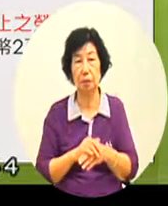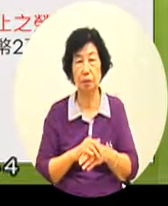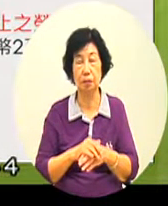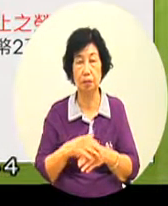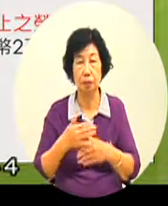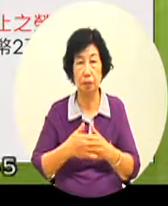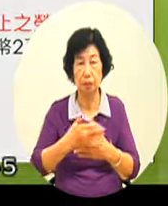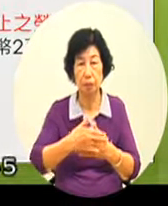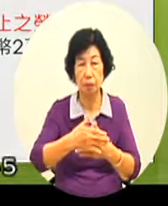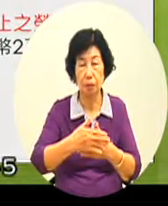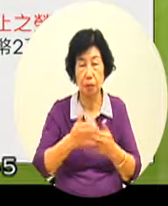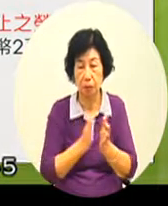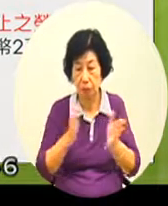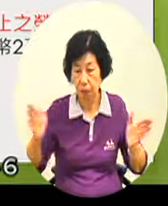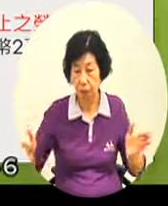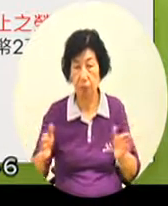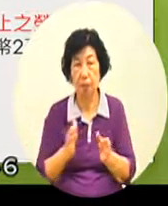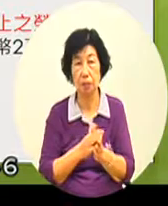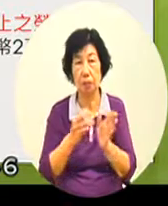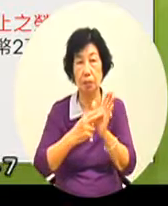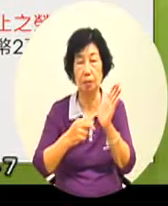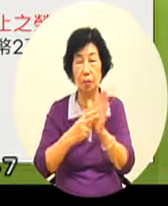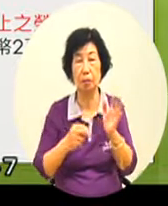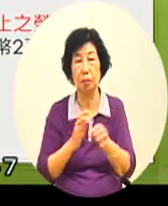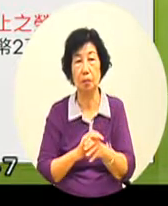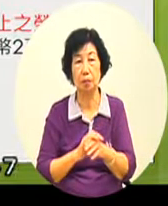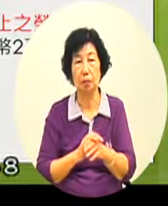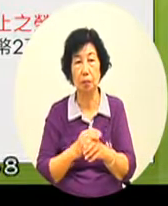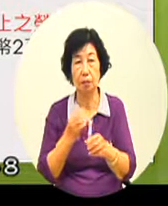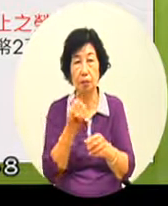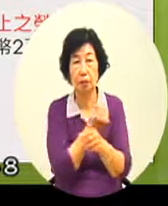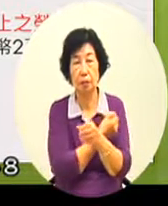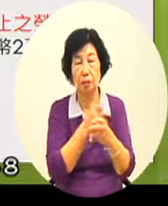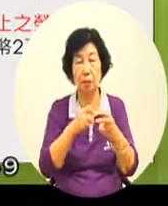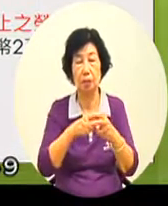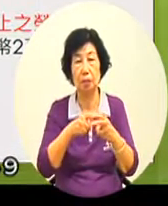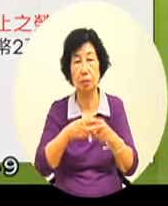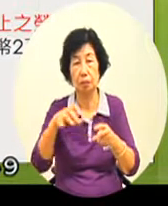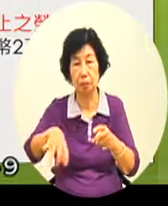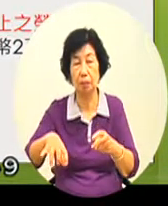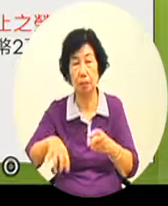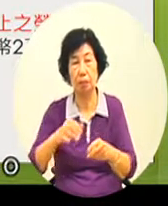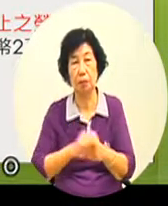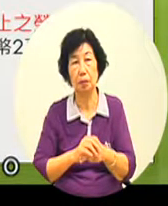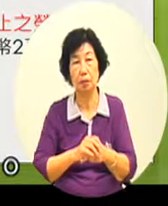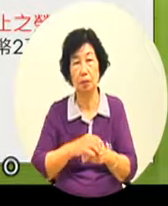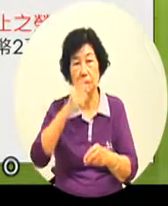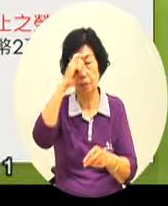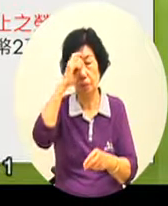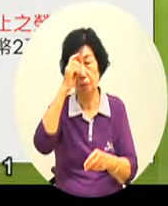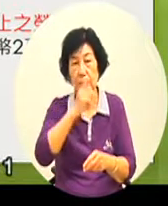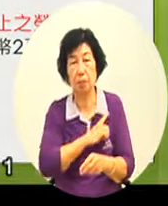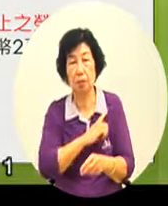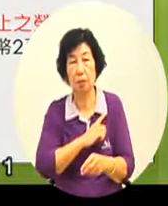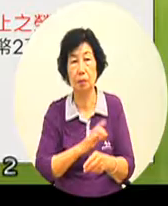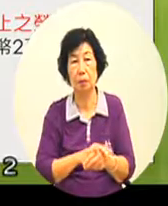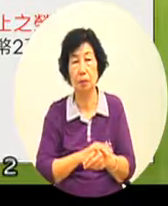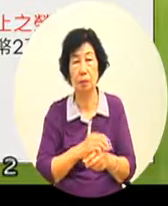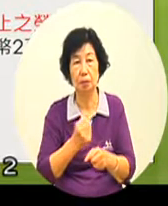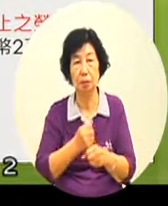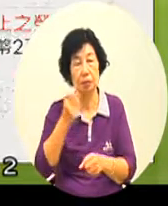实我们在解释上真的劳工局，我希望说你们能够自己再来做一些思